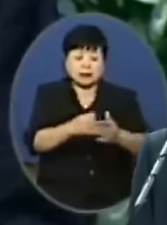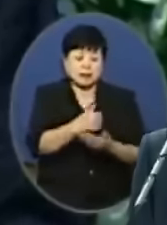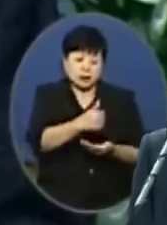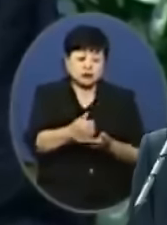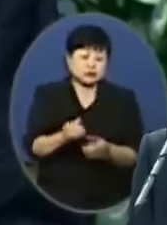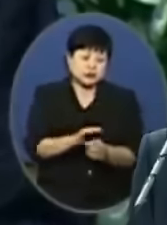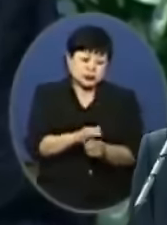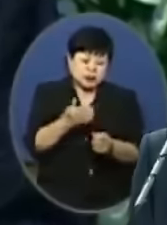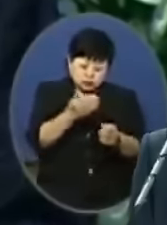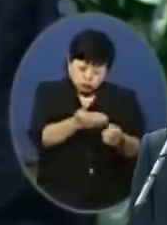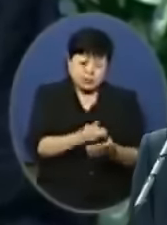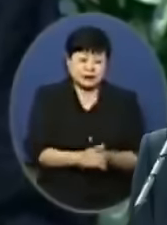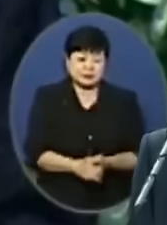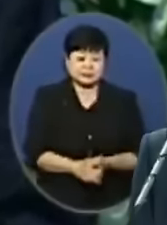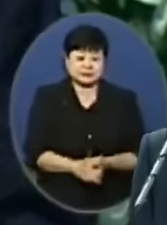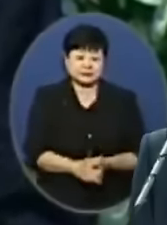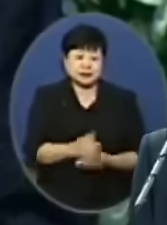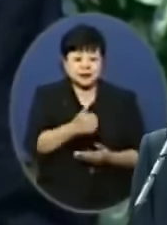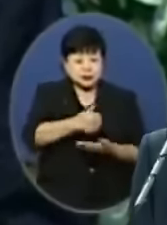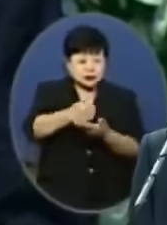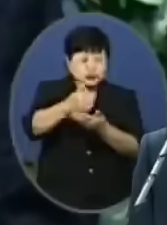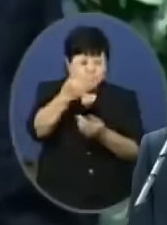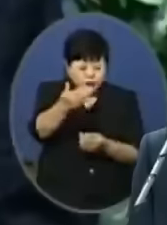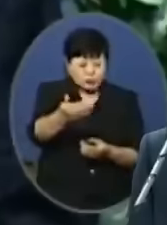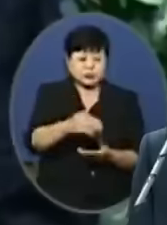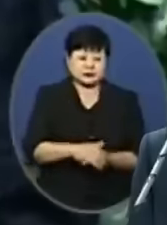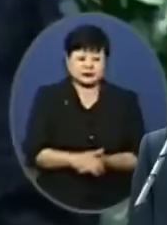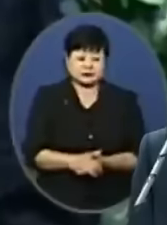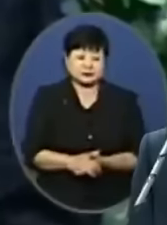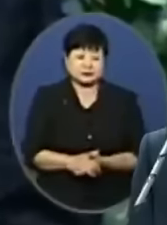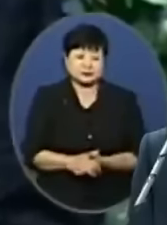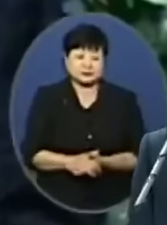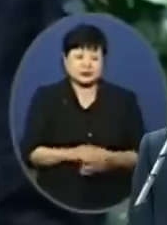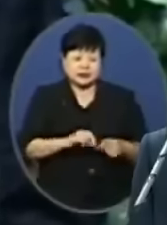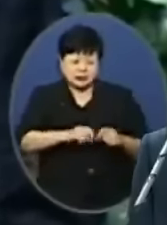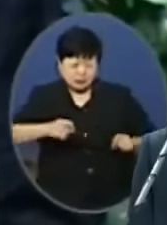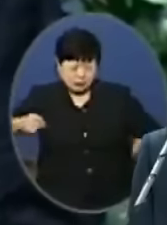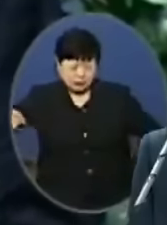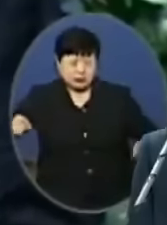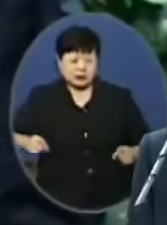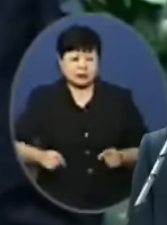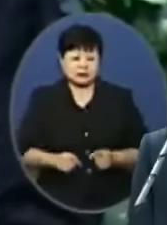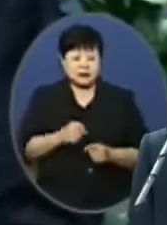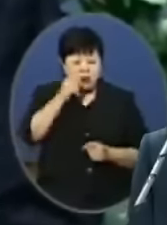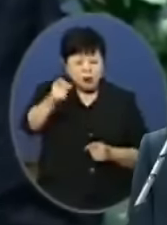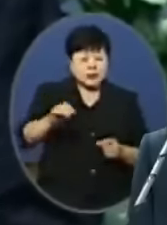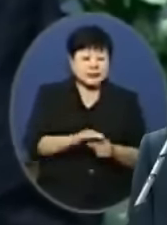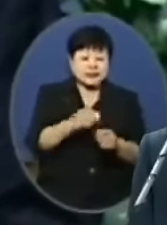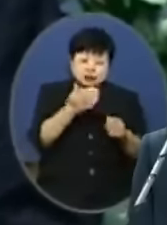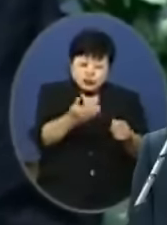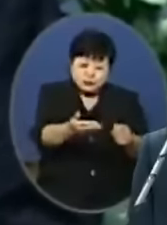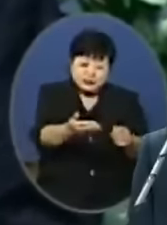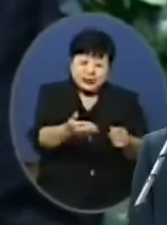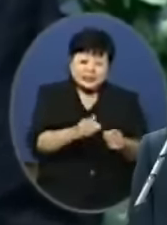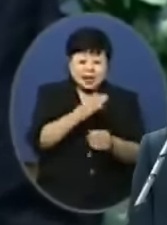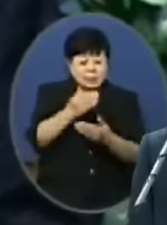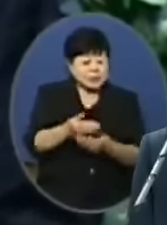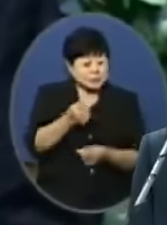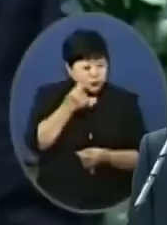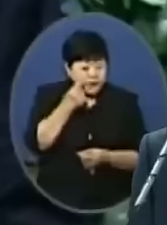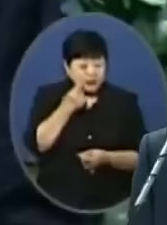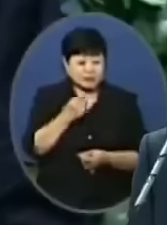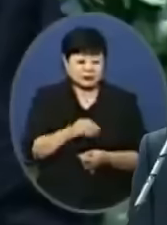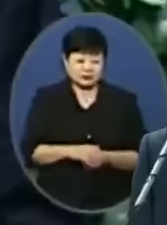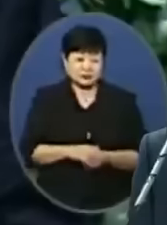주님이 사랑하지 않을 수가 없는 것입니다. 주님은 여러분을 끝없이 사랑하시는 것입니다. 여러분의 사랑받지 못할